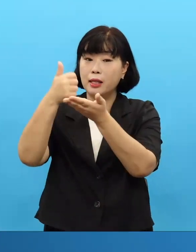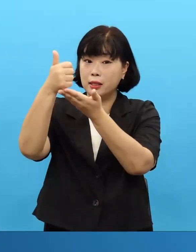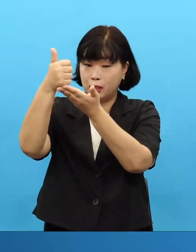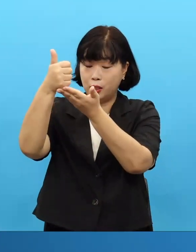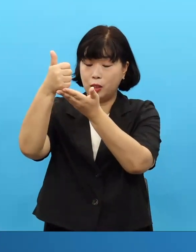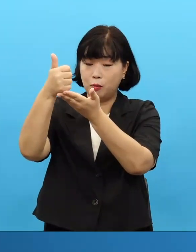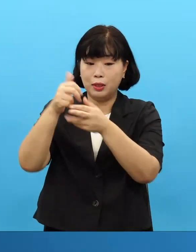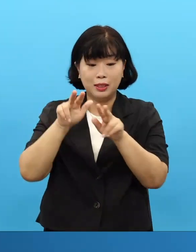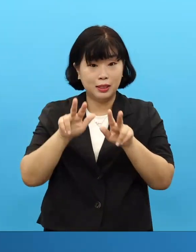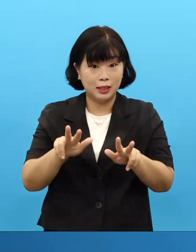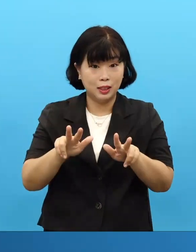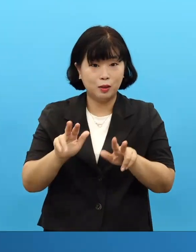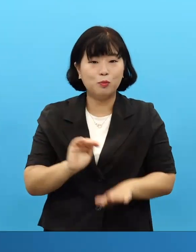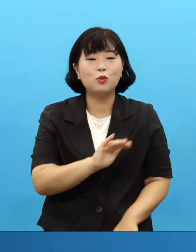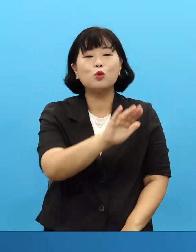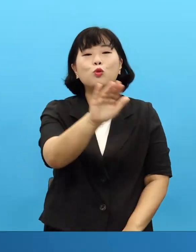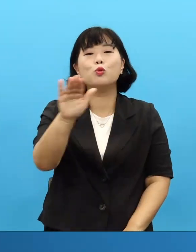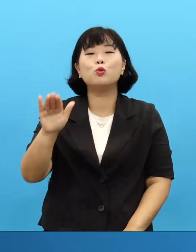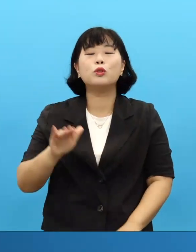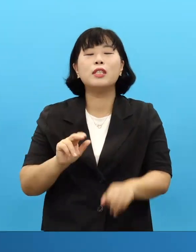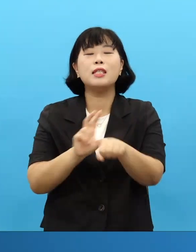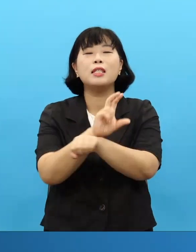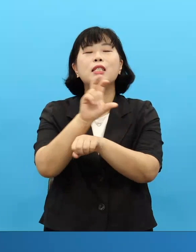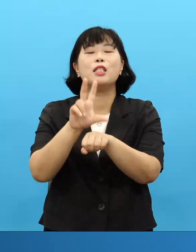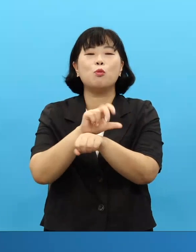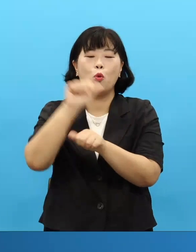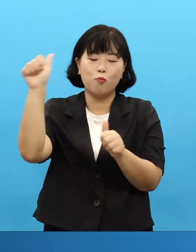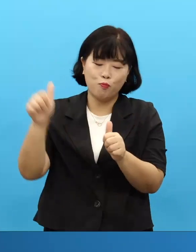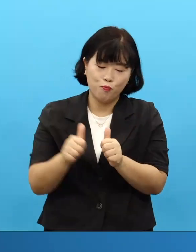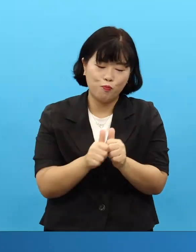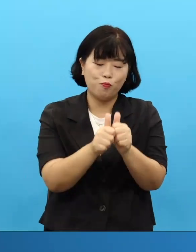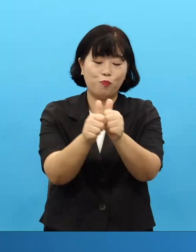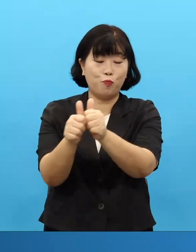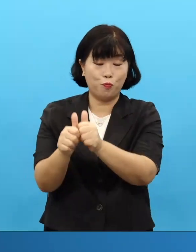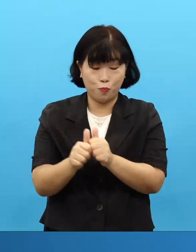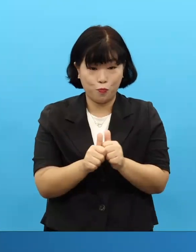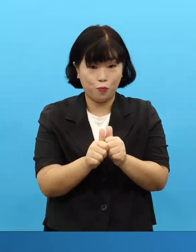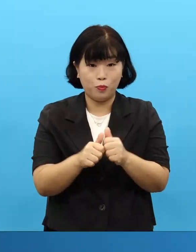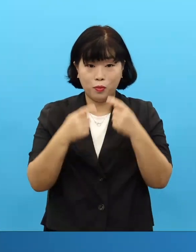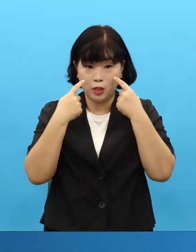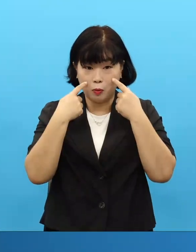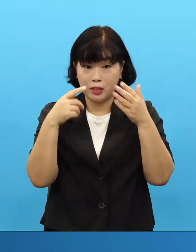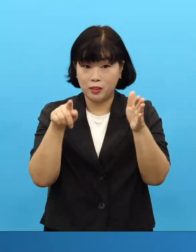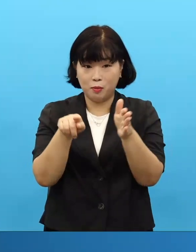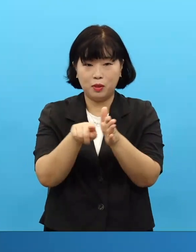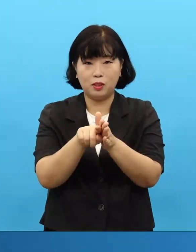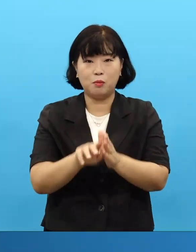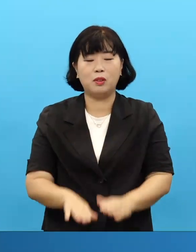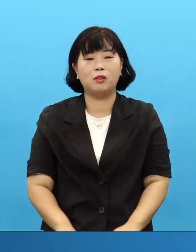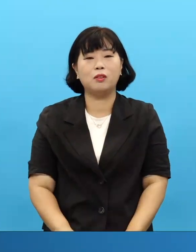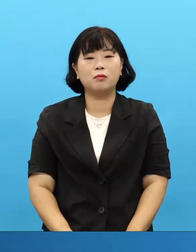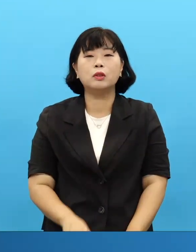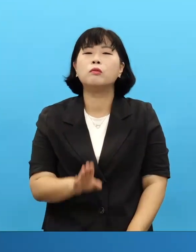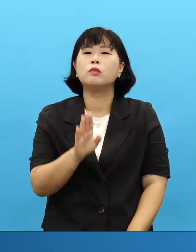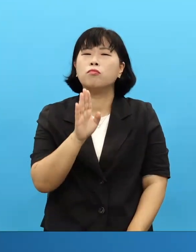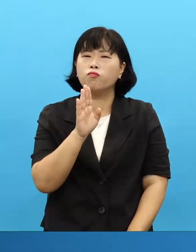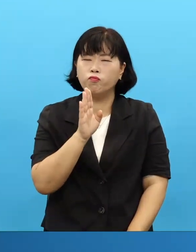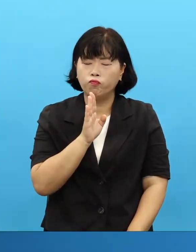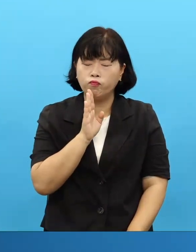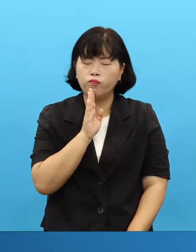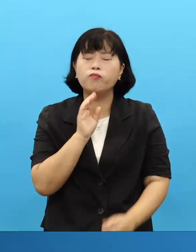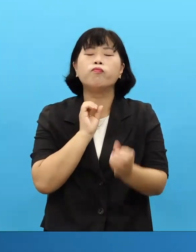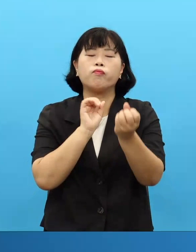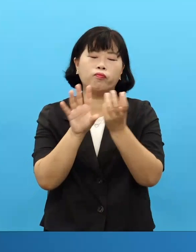25응답으로 저와 여러분과 함께하고 계십니다. 이것은 실상이요 실제적인 응답인 줄